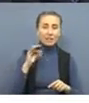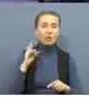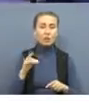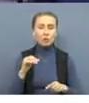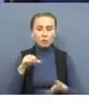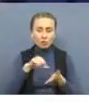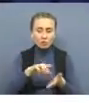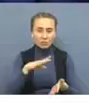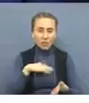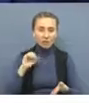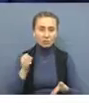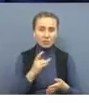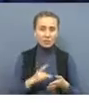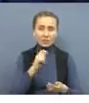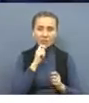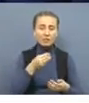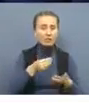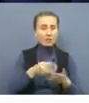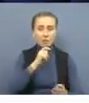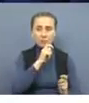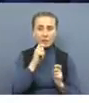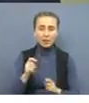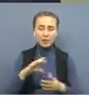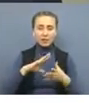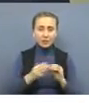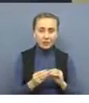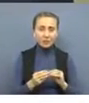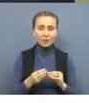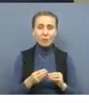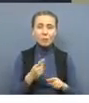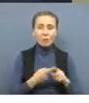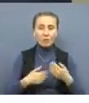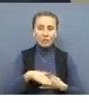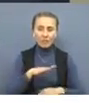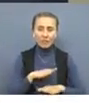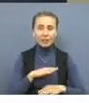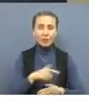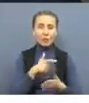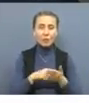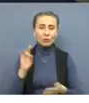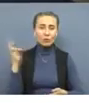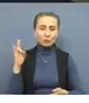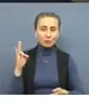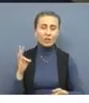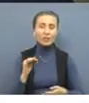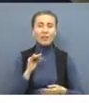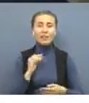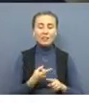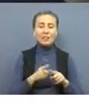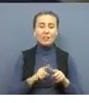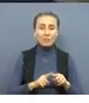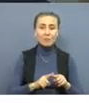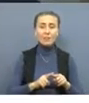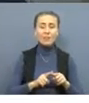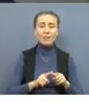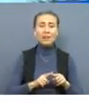Токареву из Атбасарского района вручили ценные подарки. По итогам в полуфинал вышла команда города Нур-Султан. Очередной кубок Федерации бокса